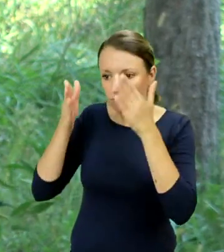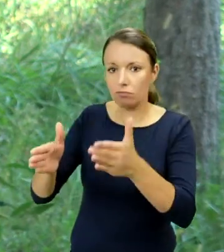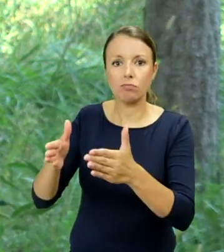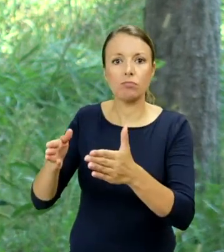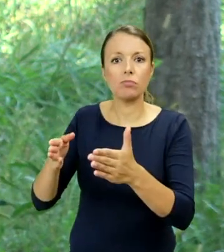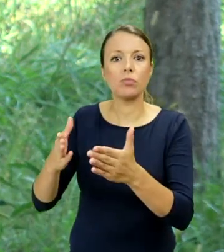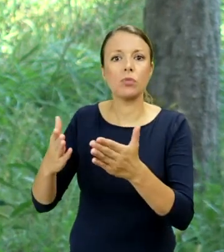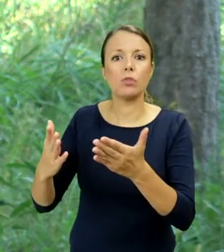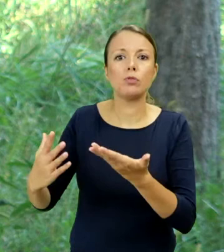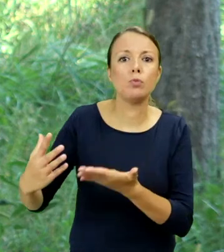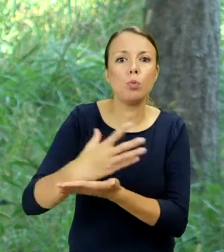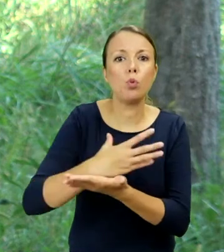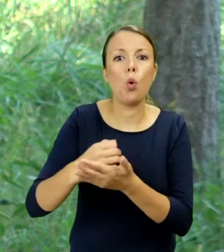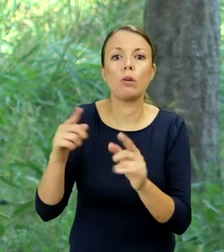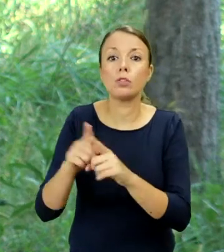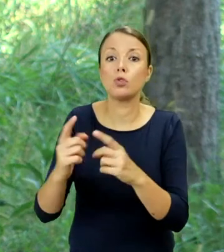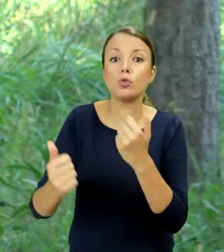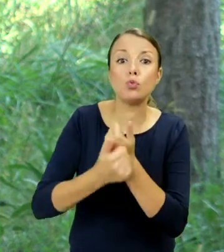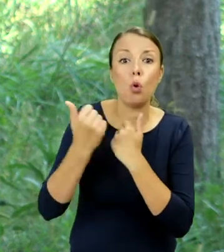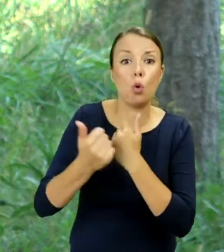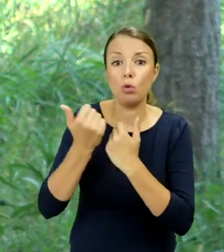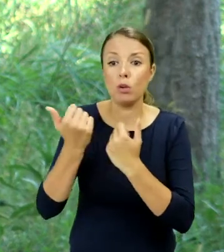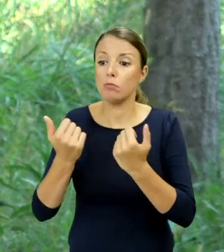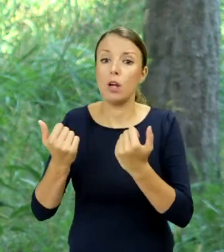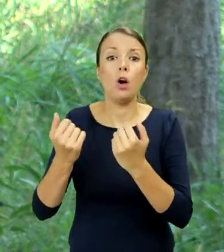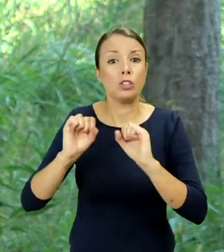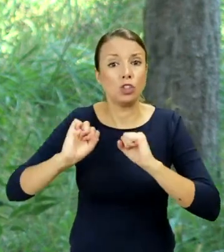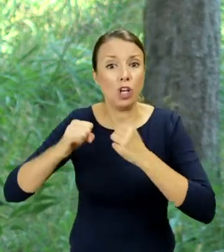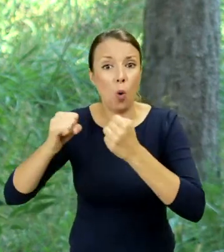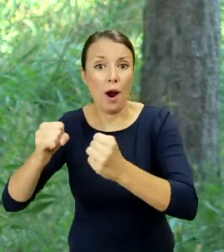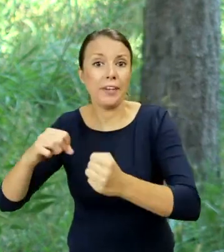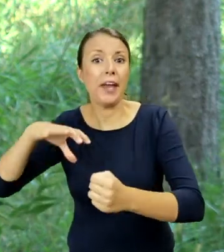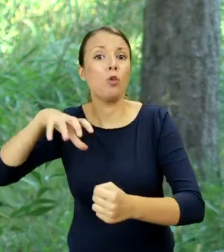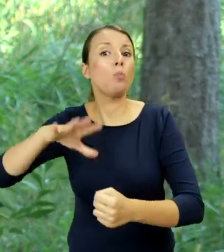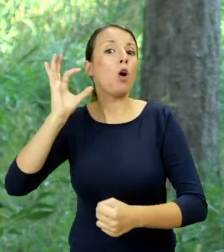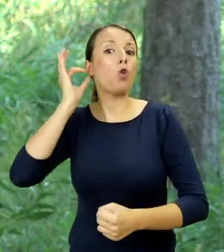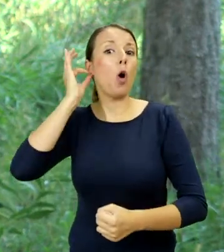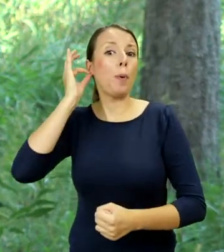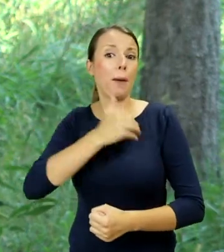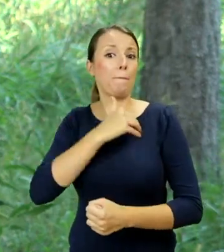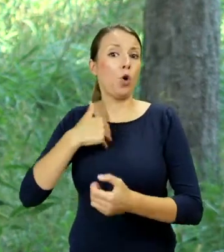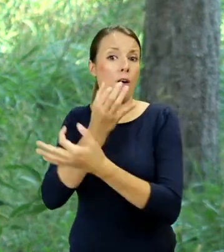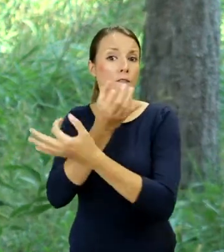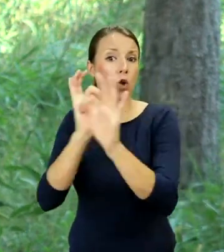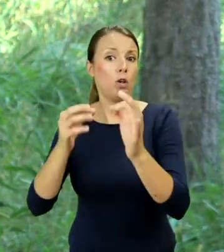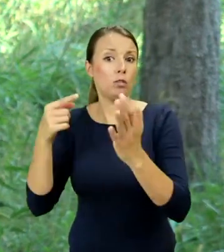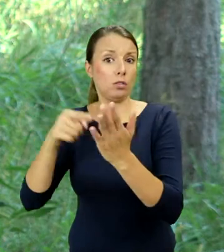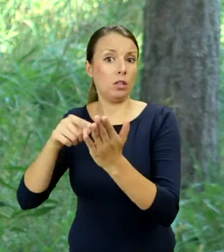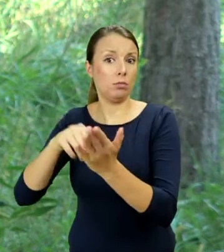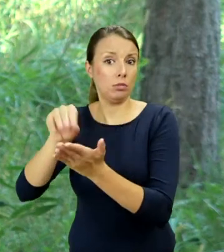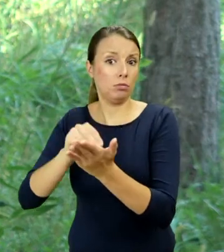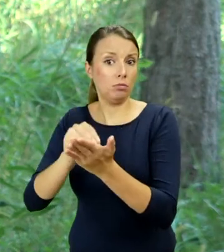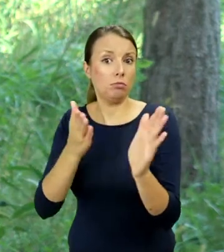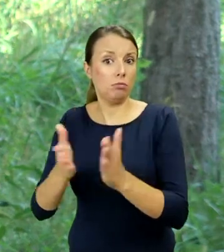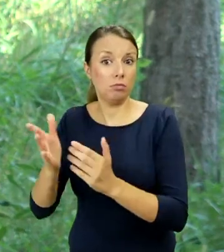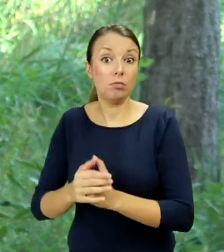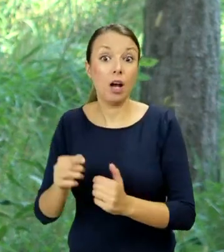dokumentowaniem działalności niepodległościowej kobiet. I właśnie ta Wierna służba, która została